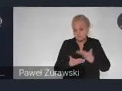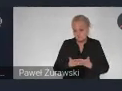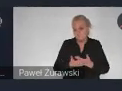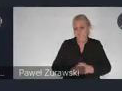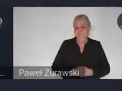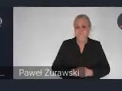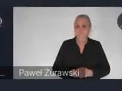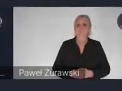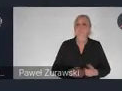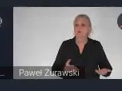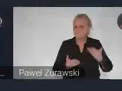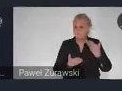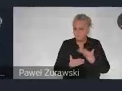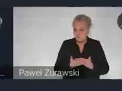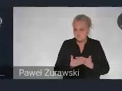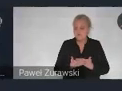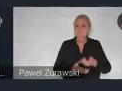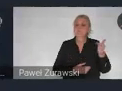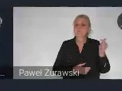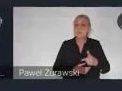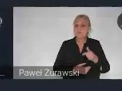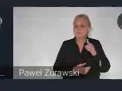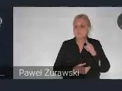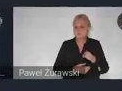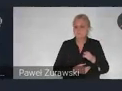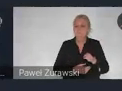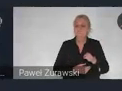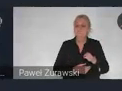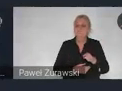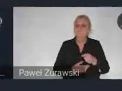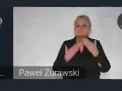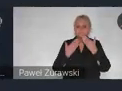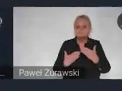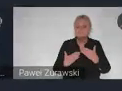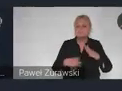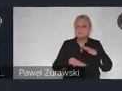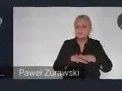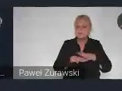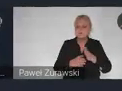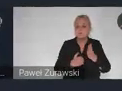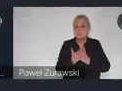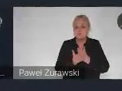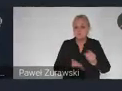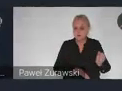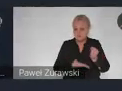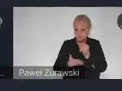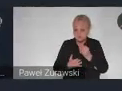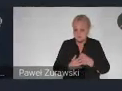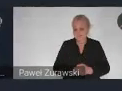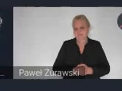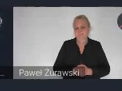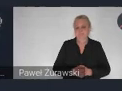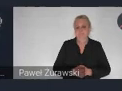wniosek należy złożyć za pośrednictwem systemu obsługi dotacji